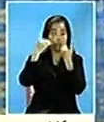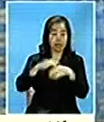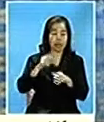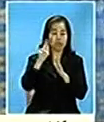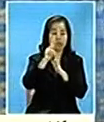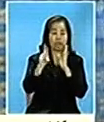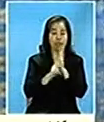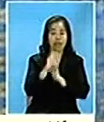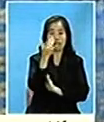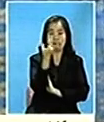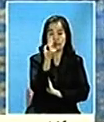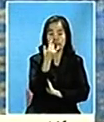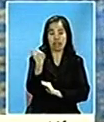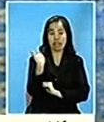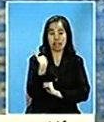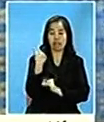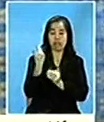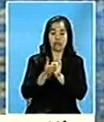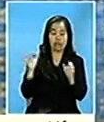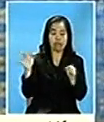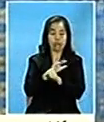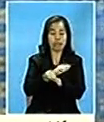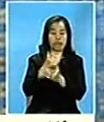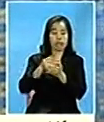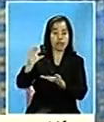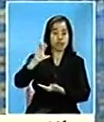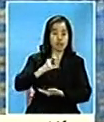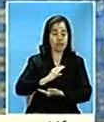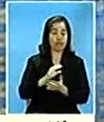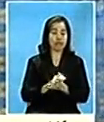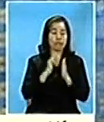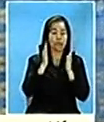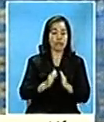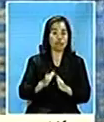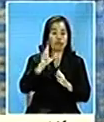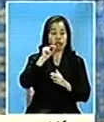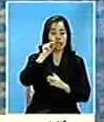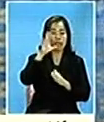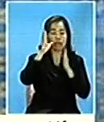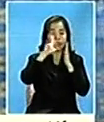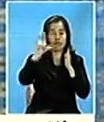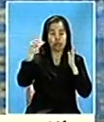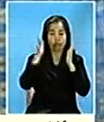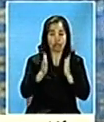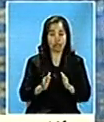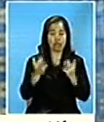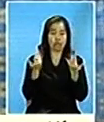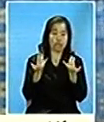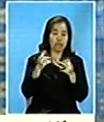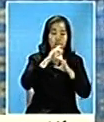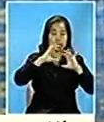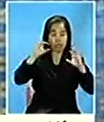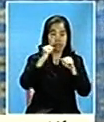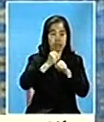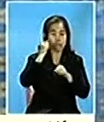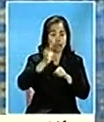าก็จะได้รับเงินคืนมาคน35ล้านคนเนี่ยเขารออยู่ว่ารัฐบาลจะขับเคลื่อนกองทุ